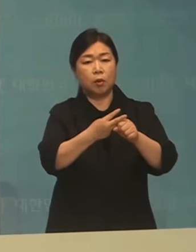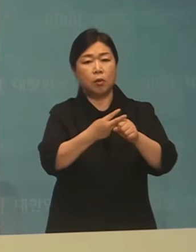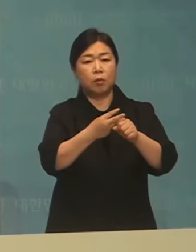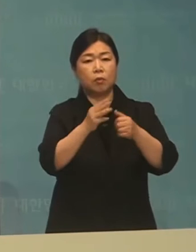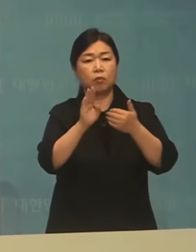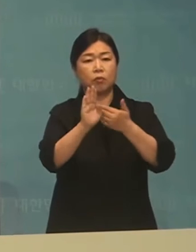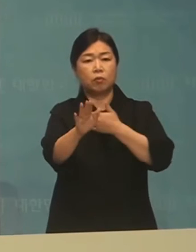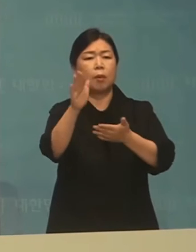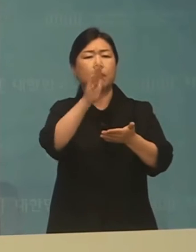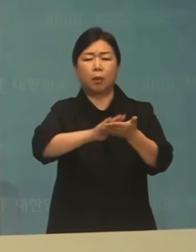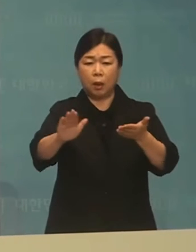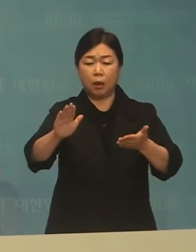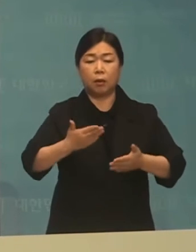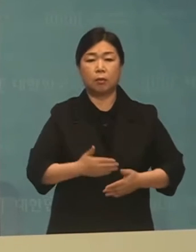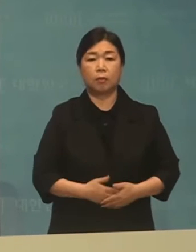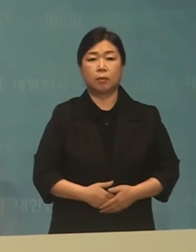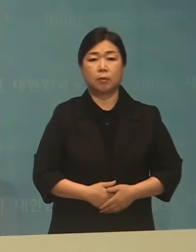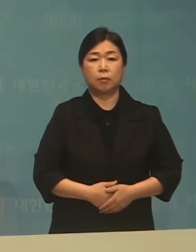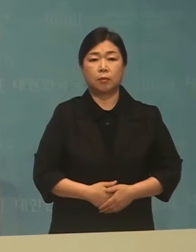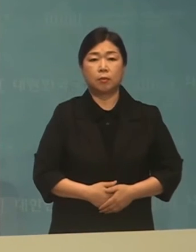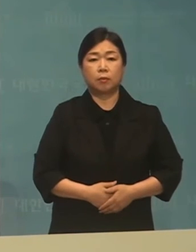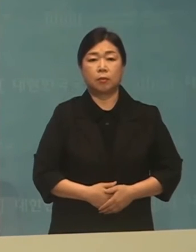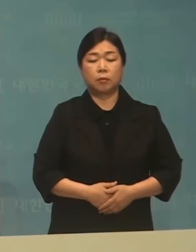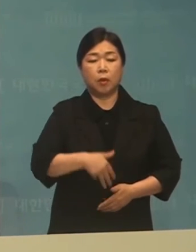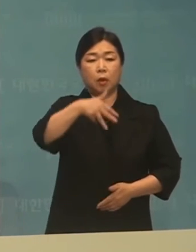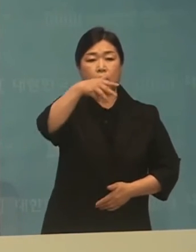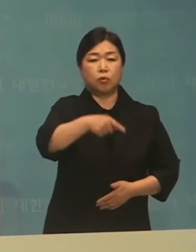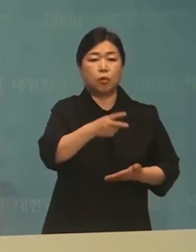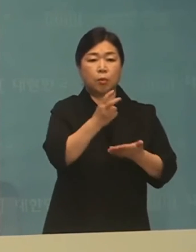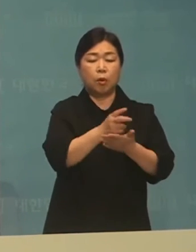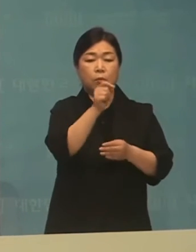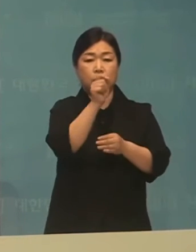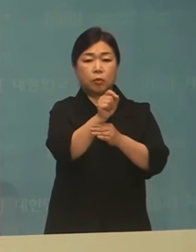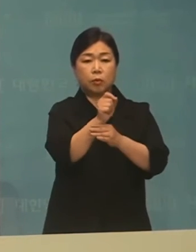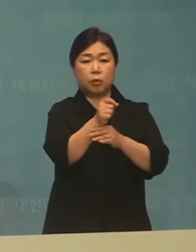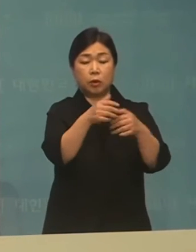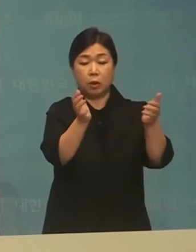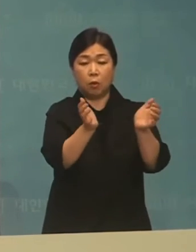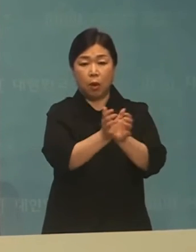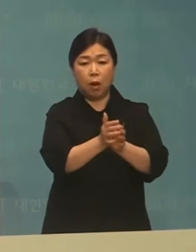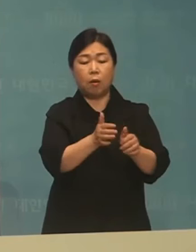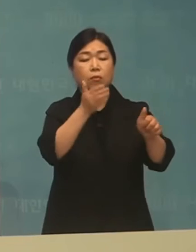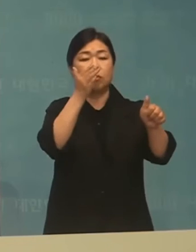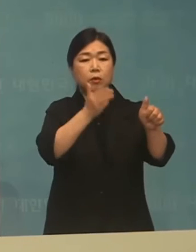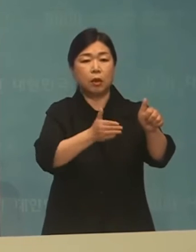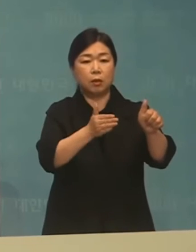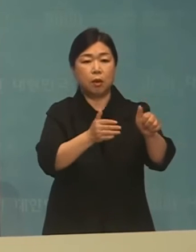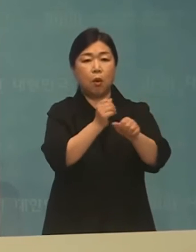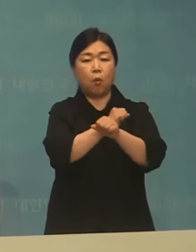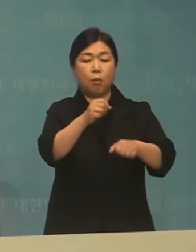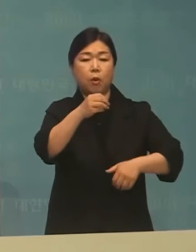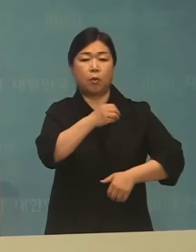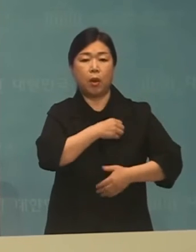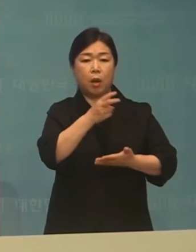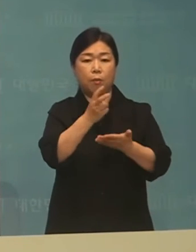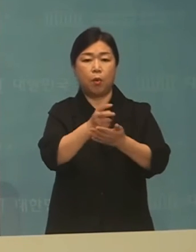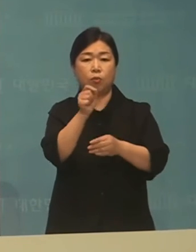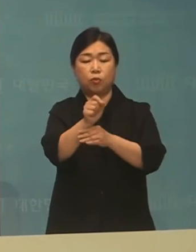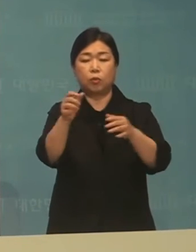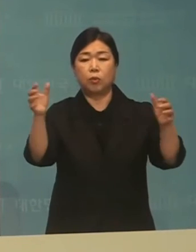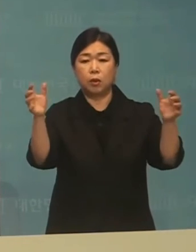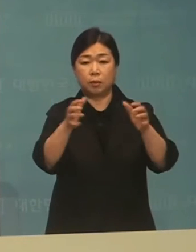됩니다. 그래서 저는 추미애 법무부 장관에게 부탁하여 광복회와 법무부가 힘을 모아